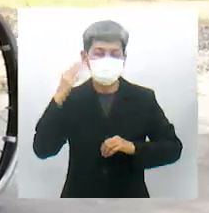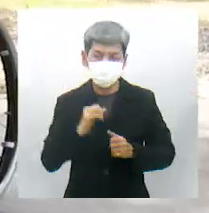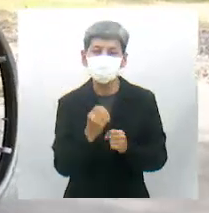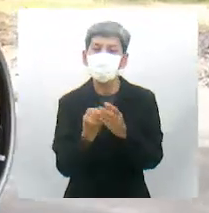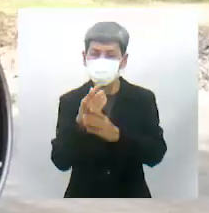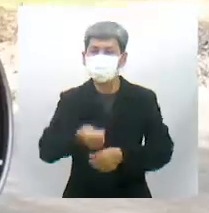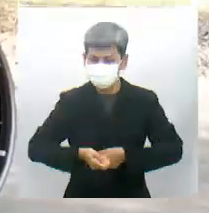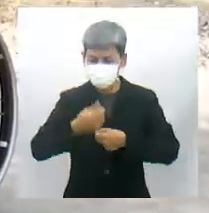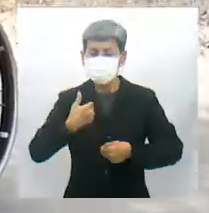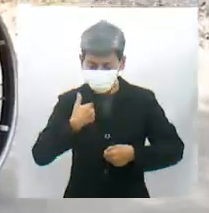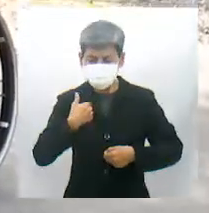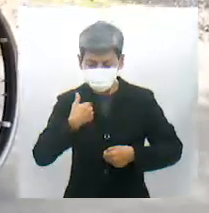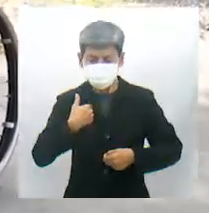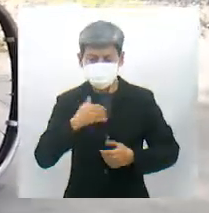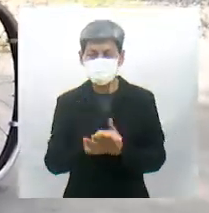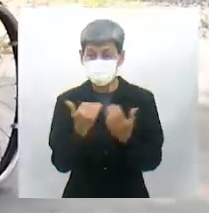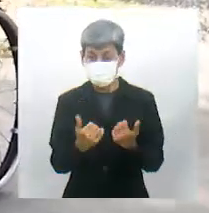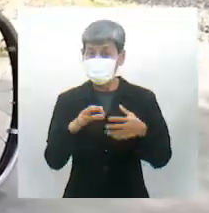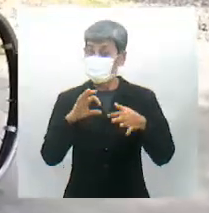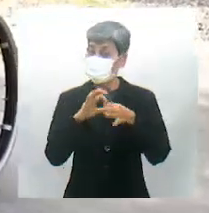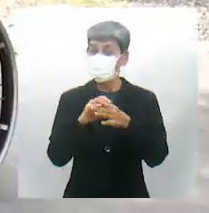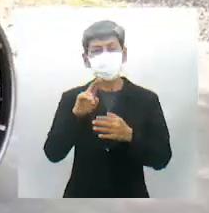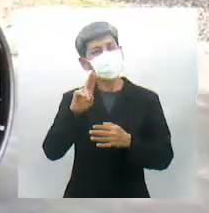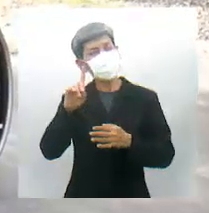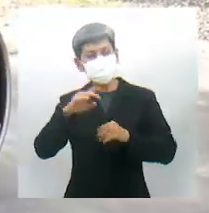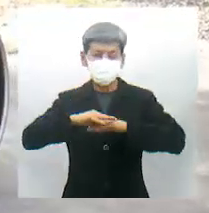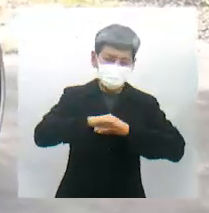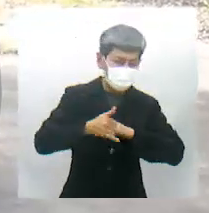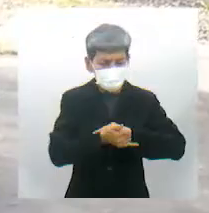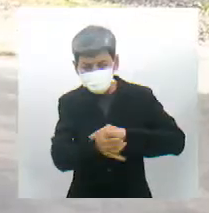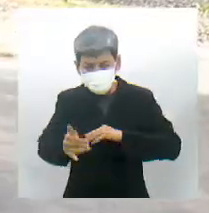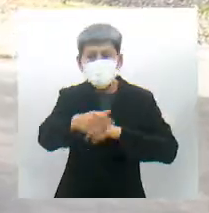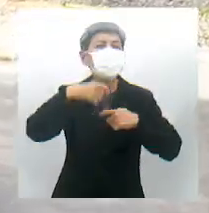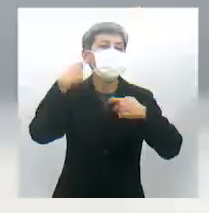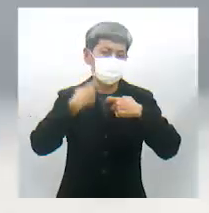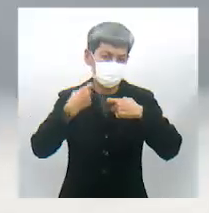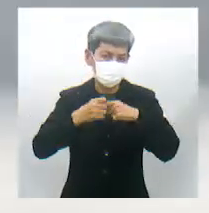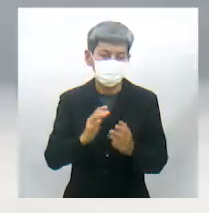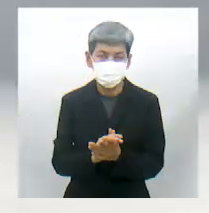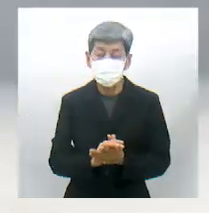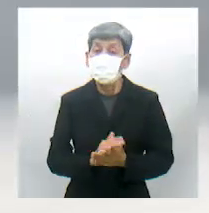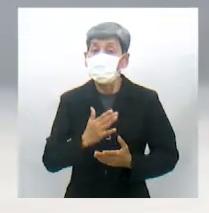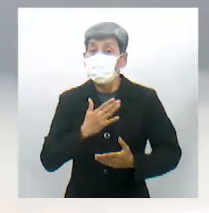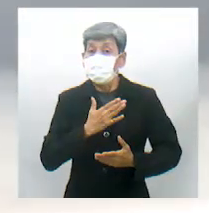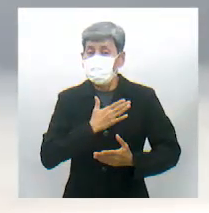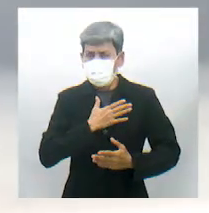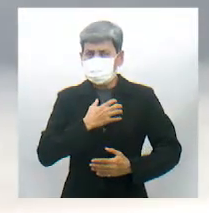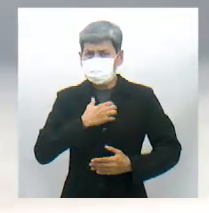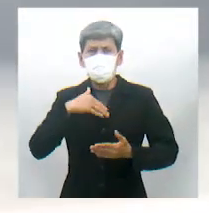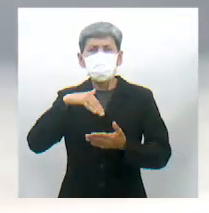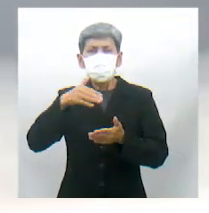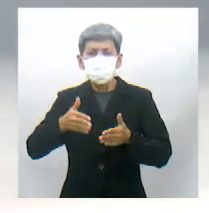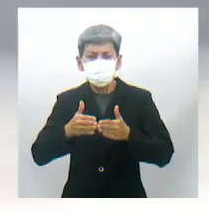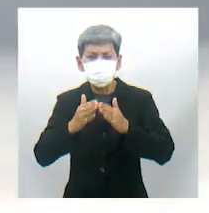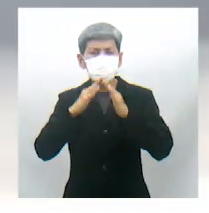ลูกผักอยู่แล้วแต่ว่าในเรื่องของ universal design อาจจะยังไม่ค่อยดีเท่าไหร่ ใช่ครับที่มาที่ไปก็ว่าอยากจะเป็นศูนย์เรีย